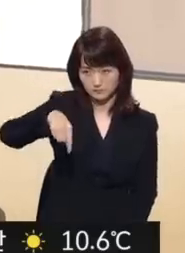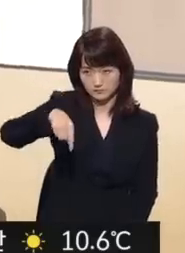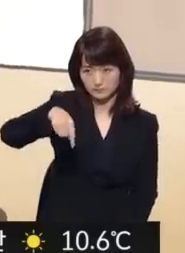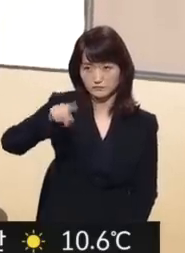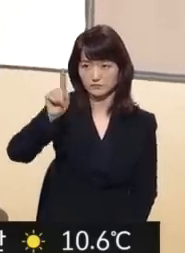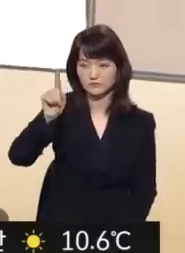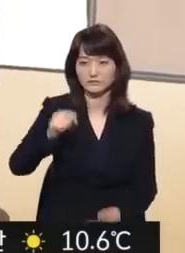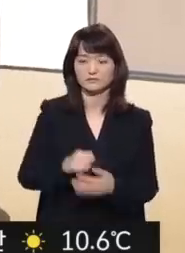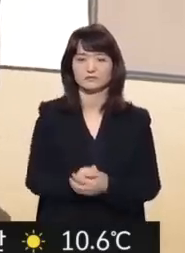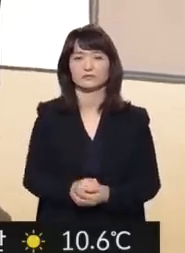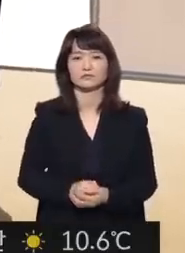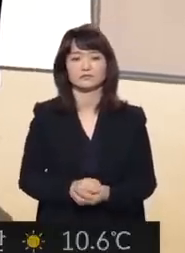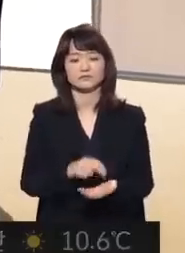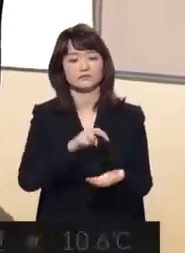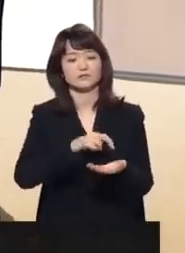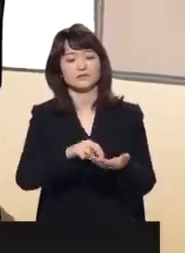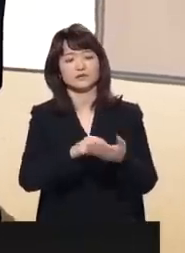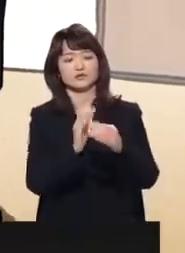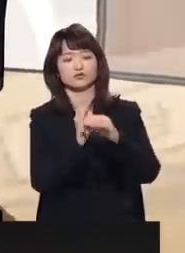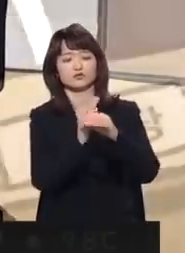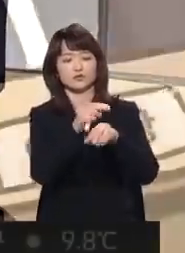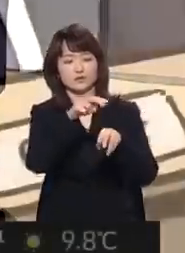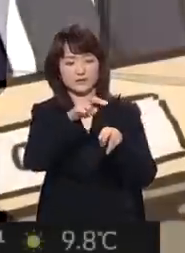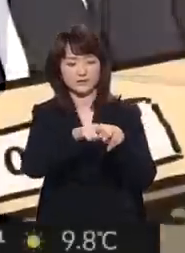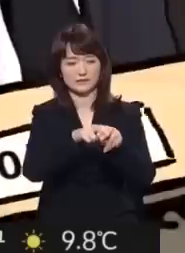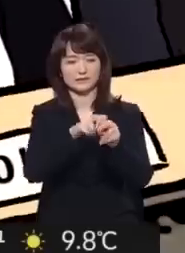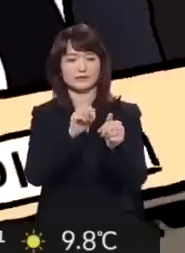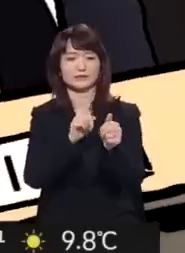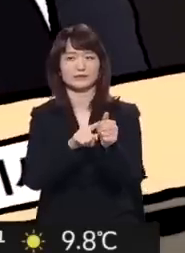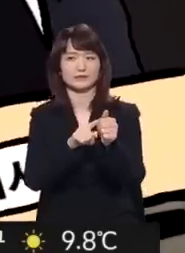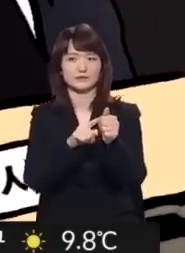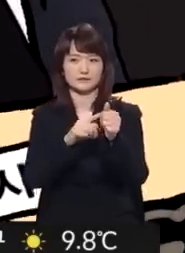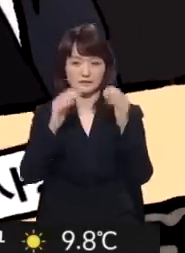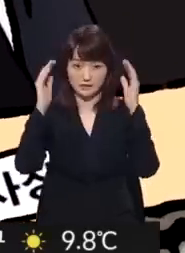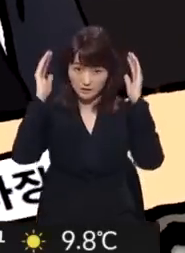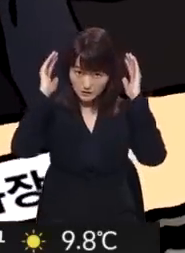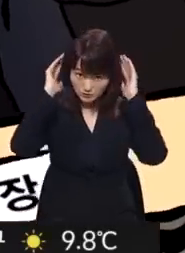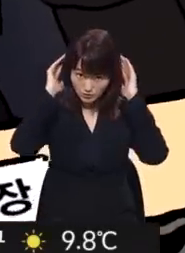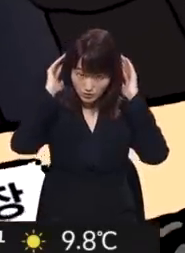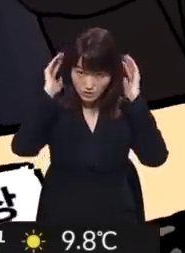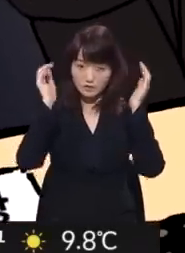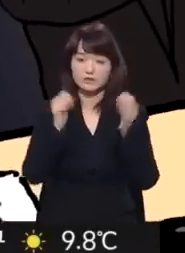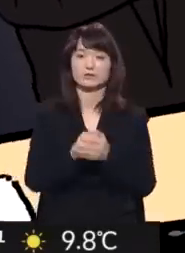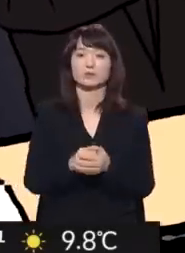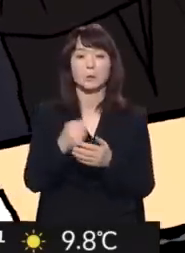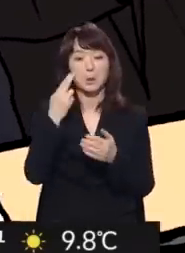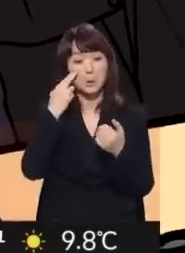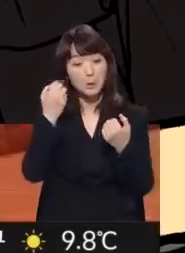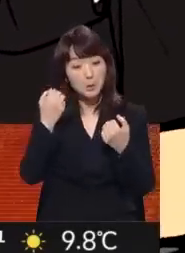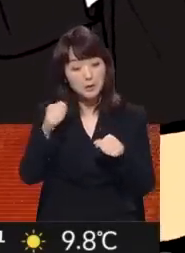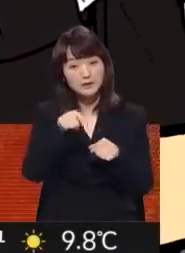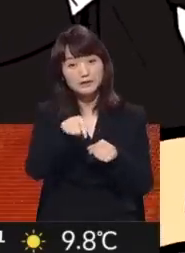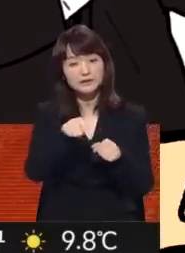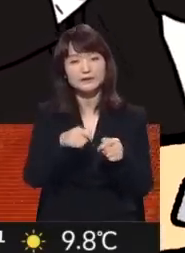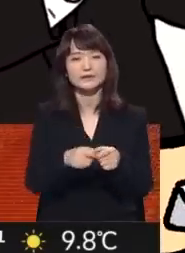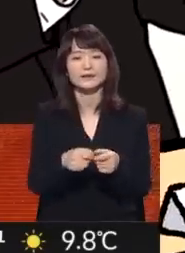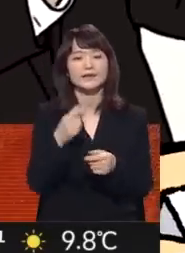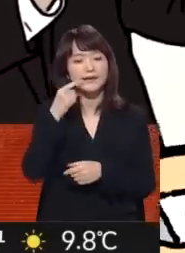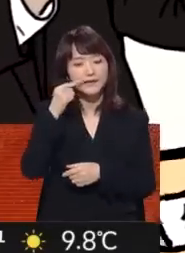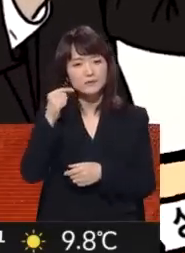앉은 사람이 뒤통수에다 손 저렇게 대고 하고 있잖아요 그러니까 이게 일본 애니메이션에서 처음 시작된 뭐 그런 건데